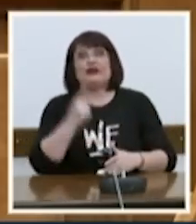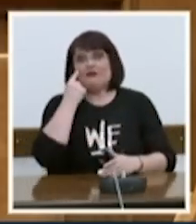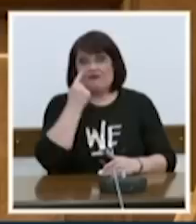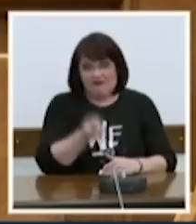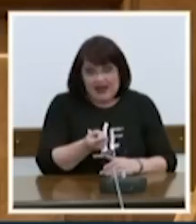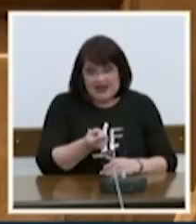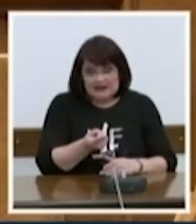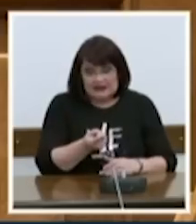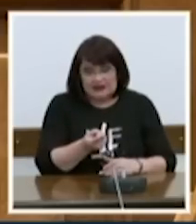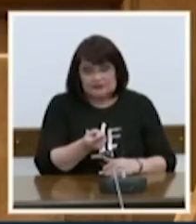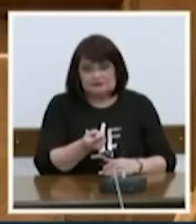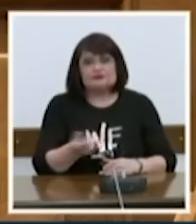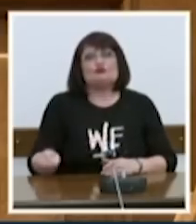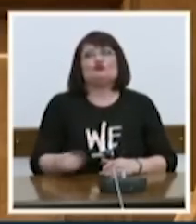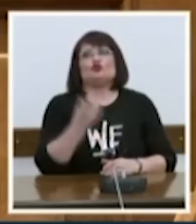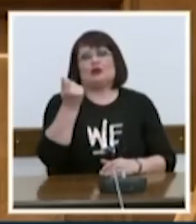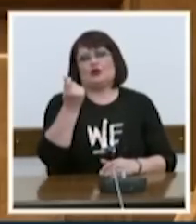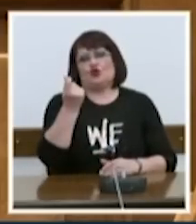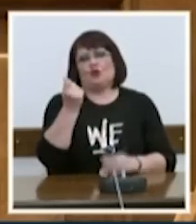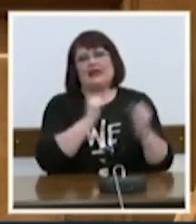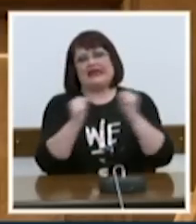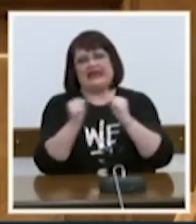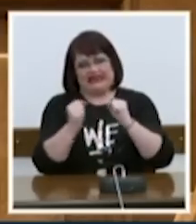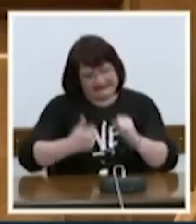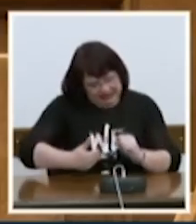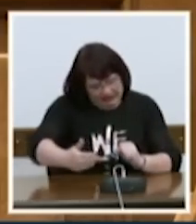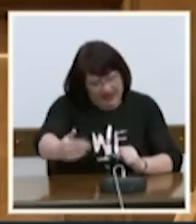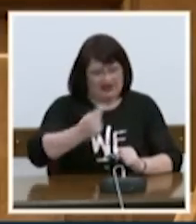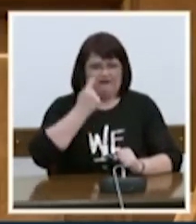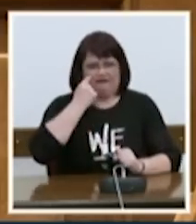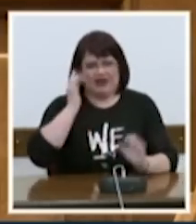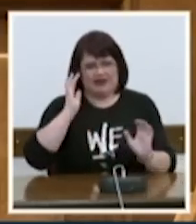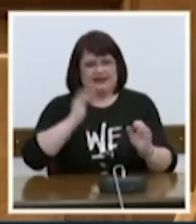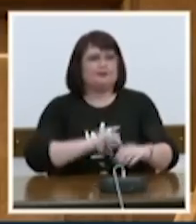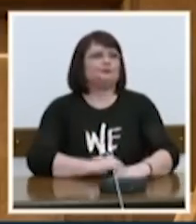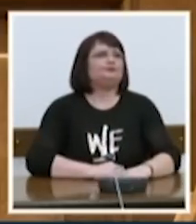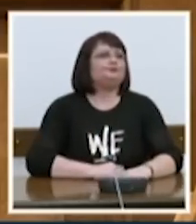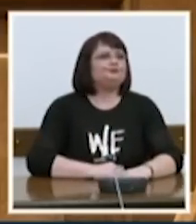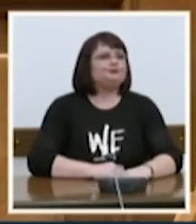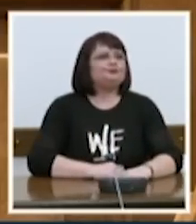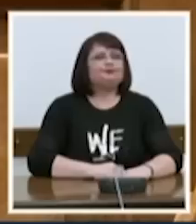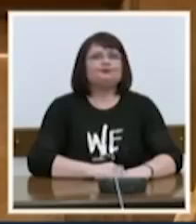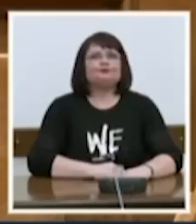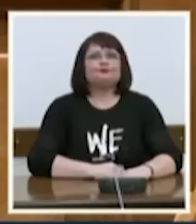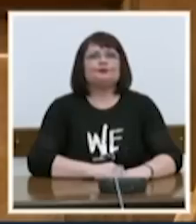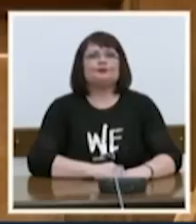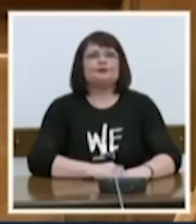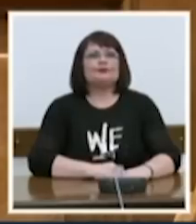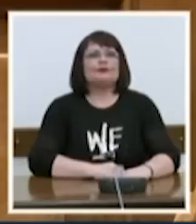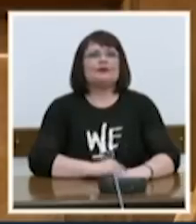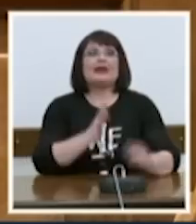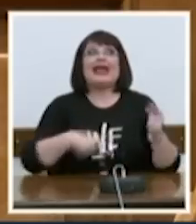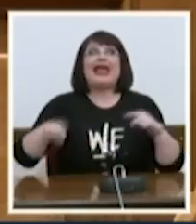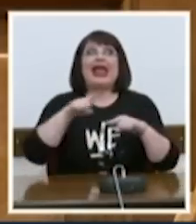νέα οικονομική κρίση είναι πρώτων πυλών. Είναι εδώ η μεγαλύτερη εμπλοκή της χώρας στο